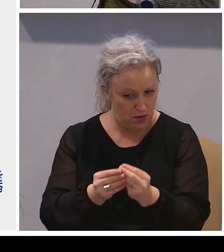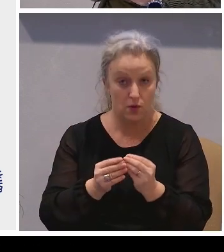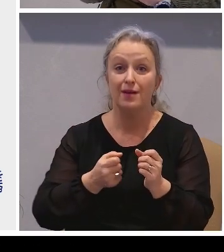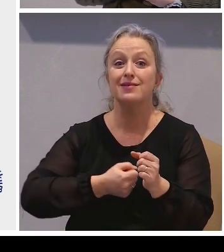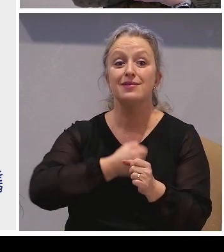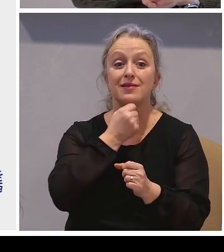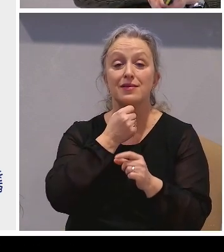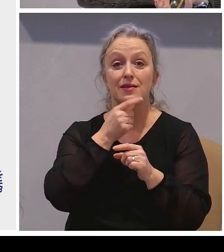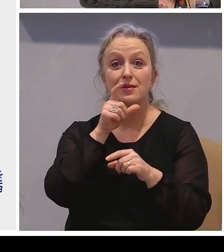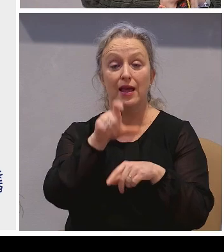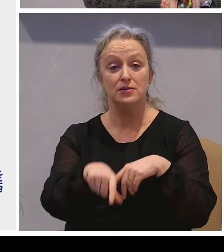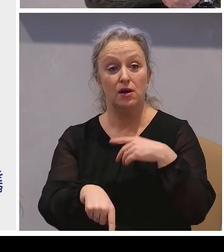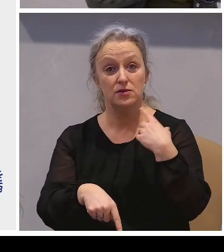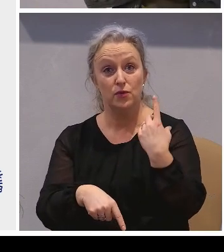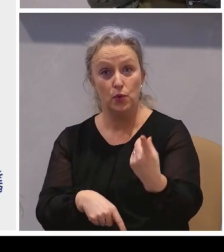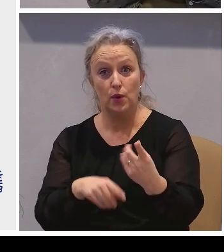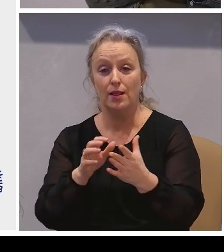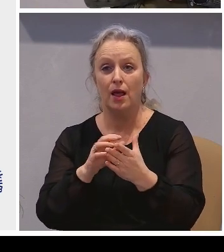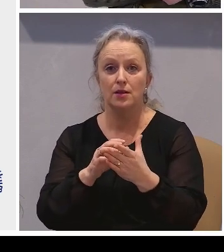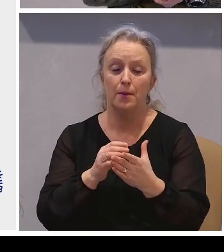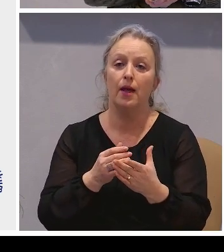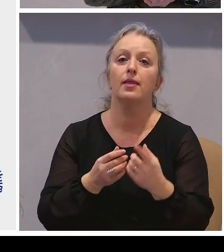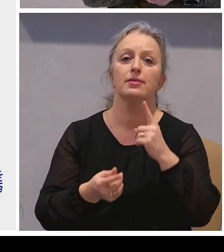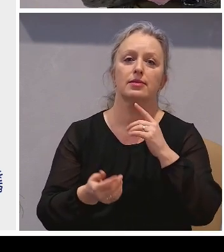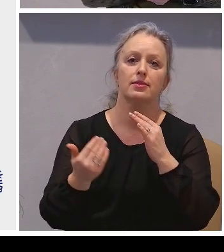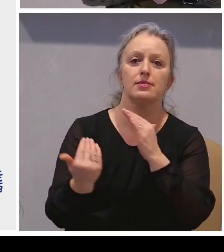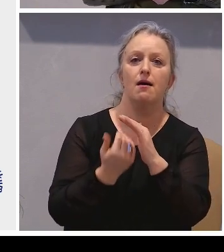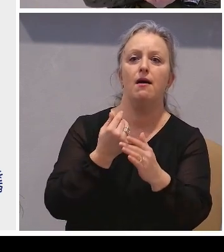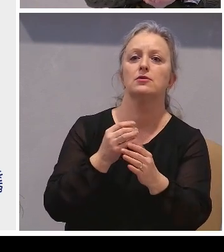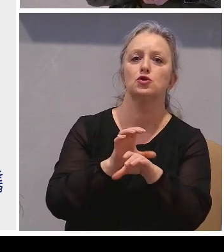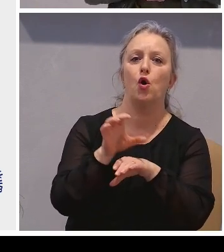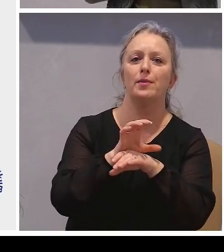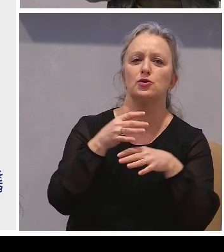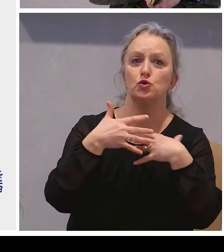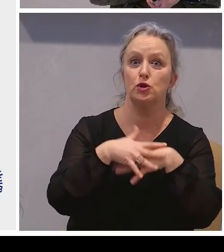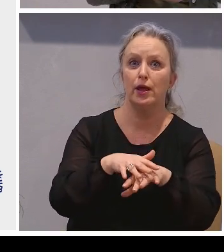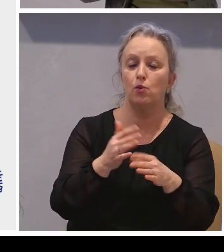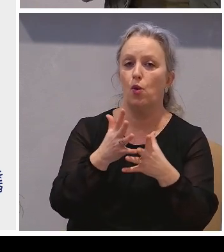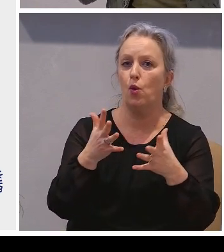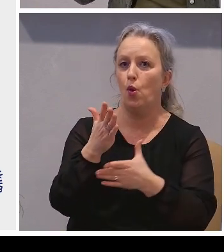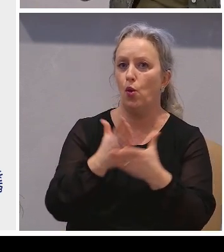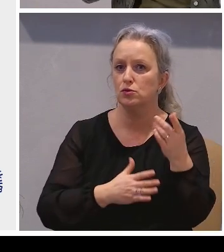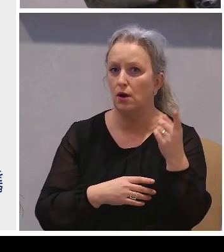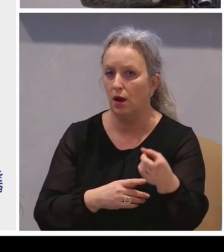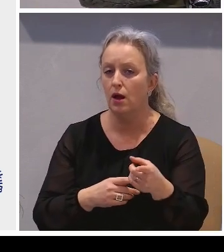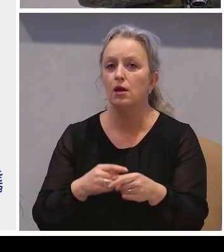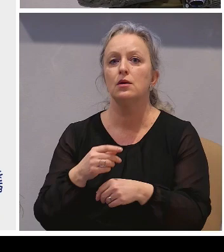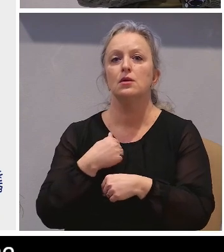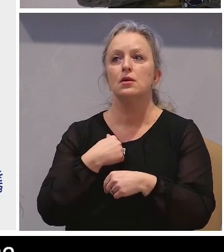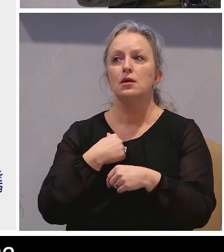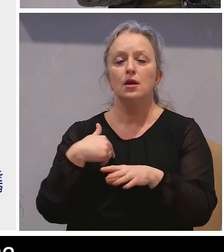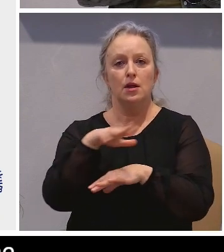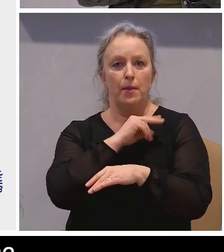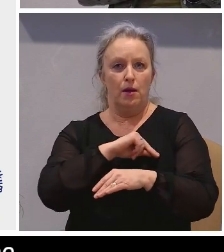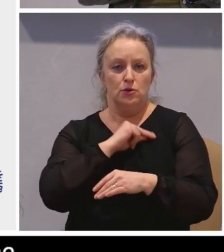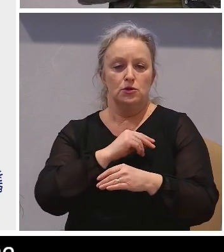disease. When speaking about reproduktiivsüsteem on väga adults, suur osa. Kuna see on nüüd a ravim, key ma aspect ütlesin, to me ei consider is kasutame the seda ravimit,